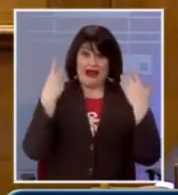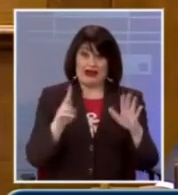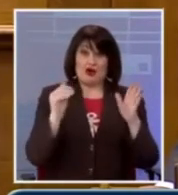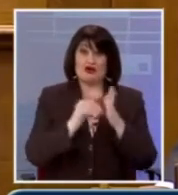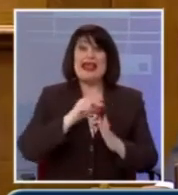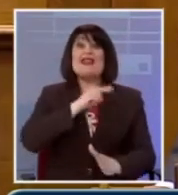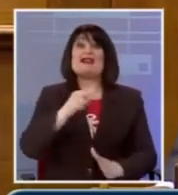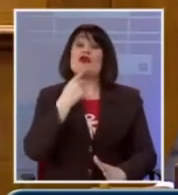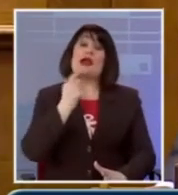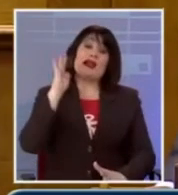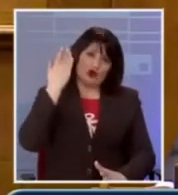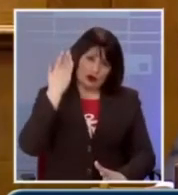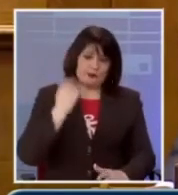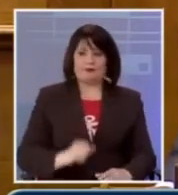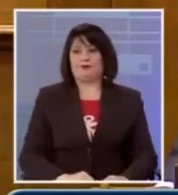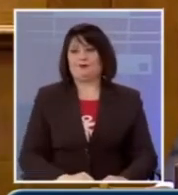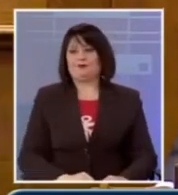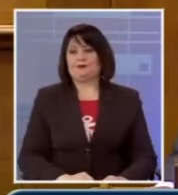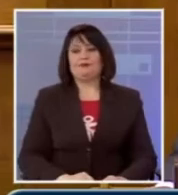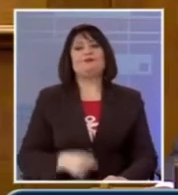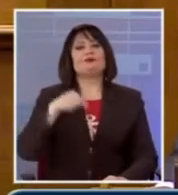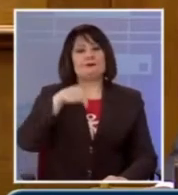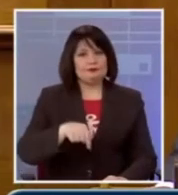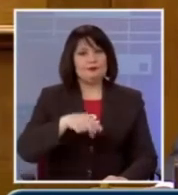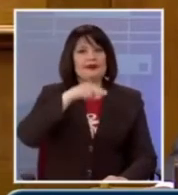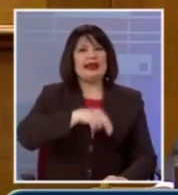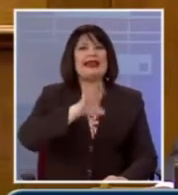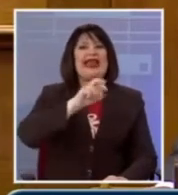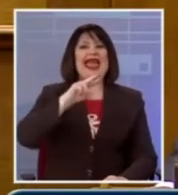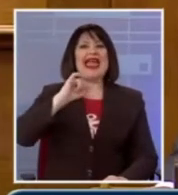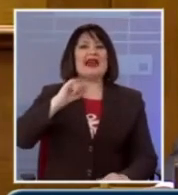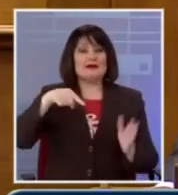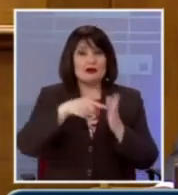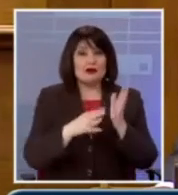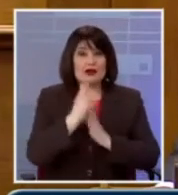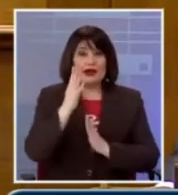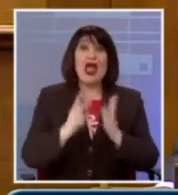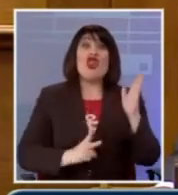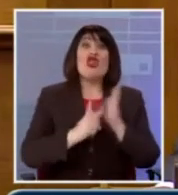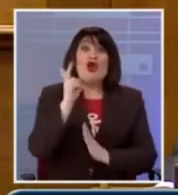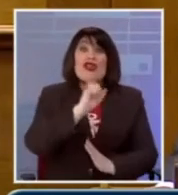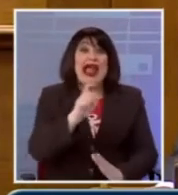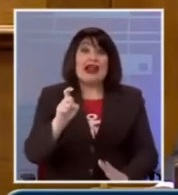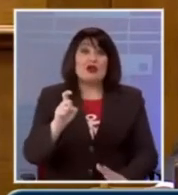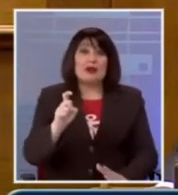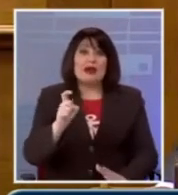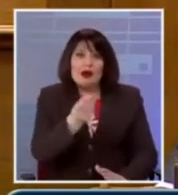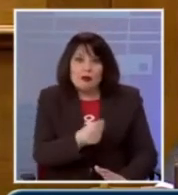3.700.000 ευρώ. Ο αντίστοιχος προϋπολογισμός της ΝΕΡΙΤ για το 2014, 12 εκατομμύρια ευρώ.